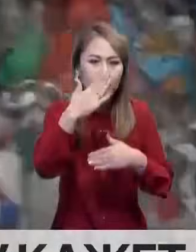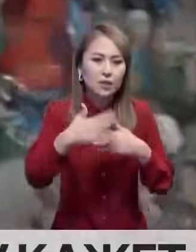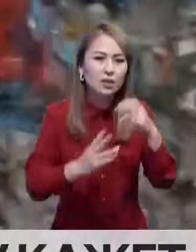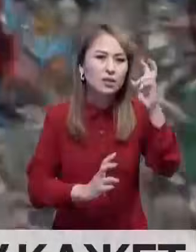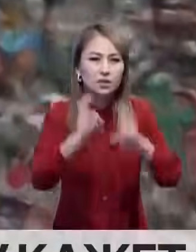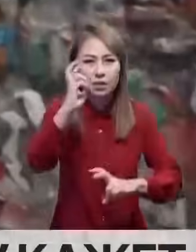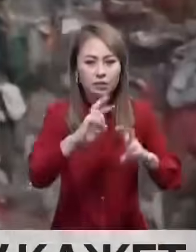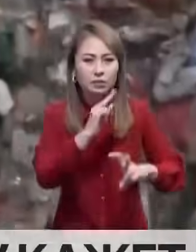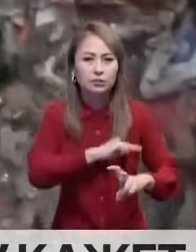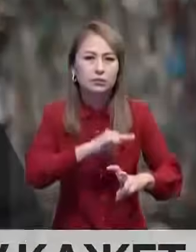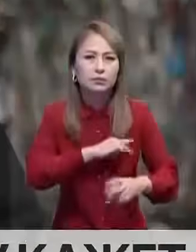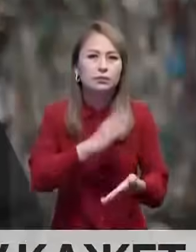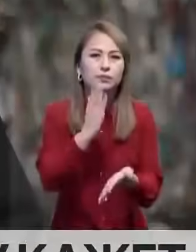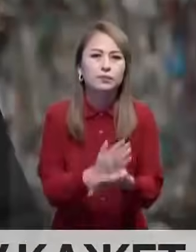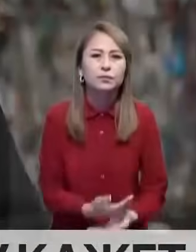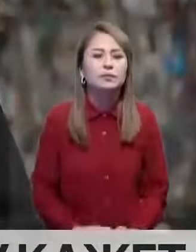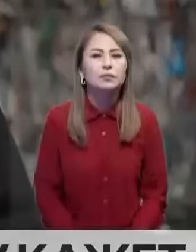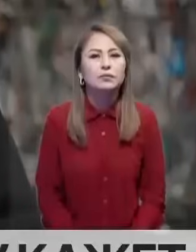зауыт жұмыс істеп тұр.